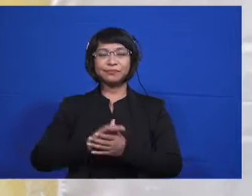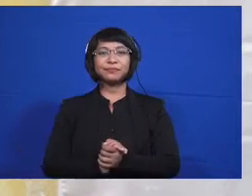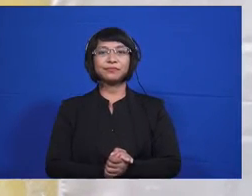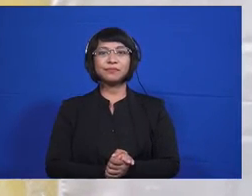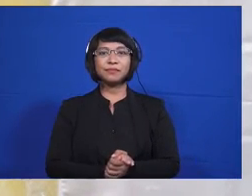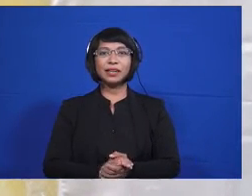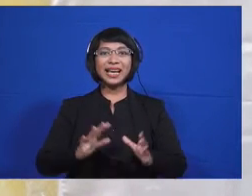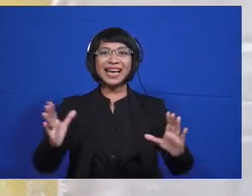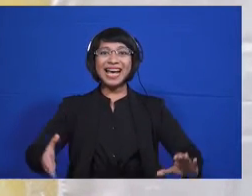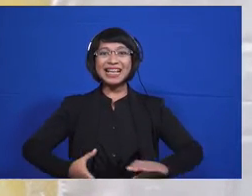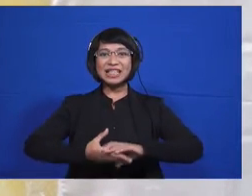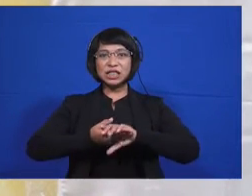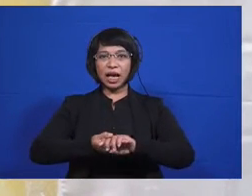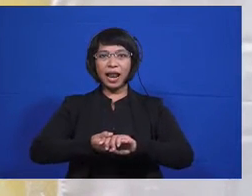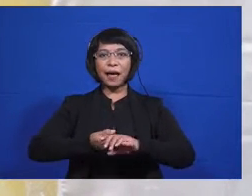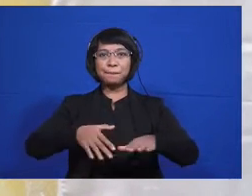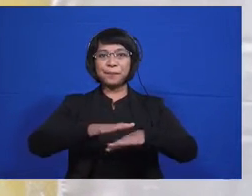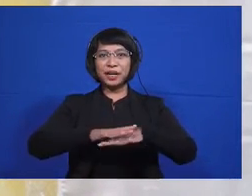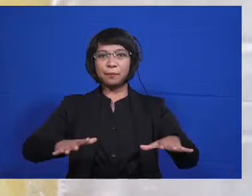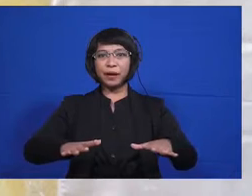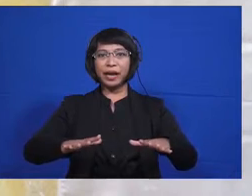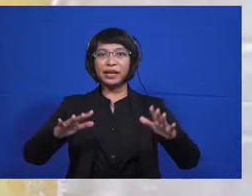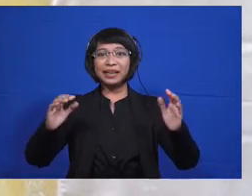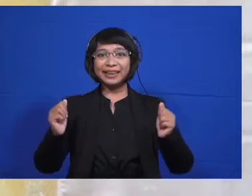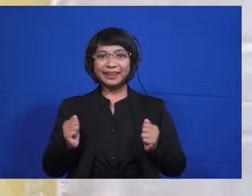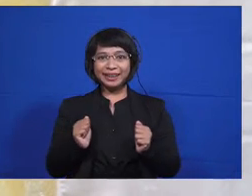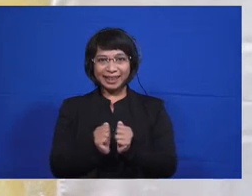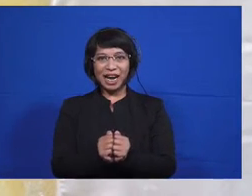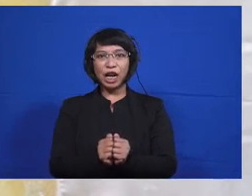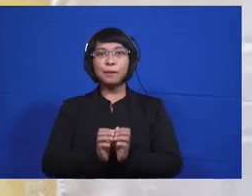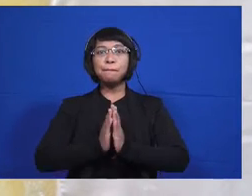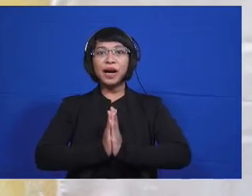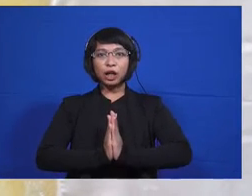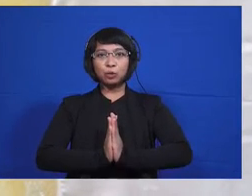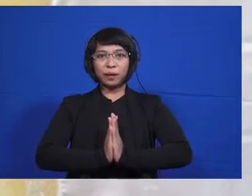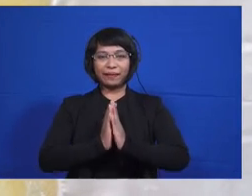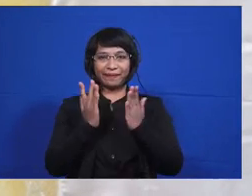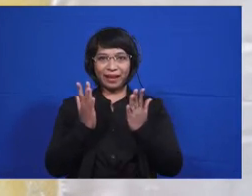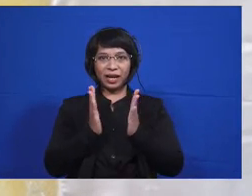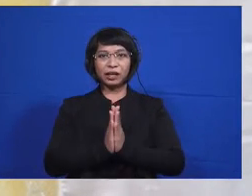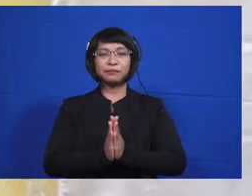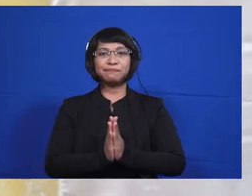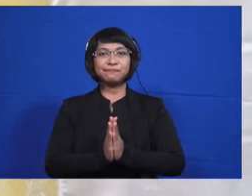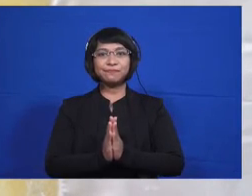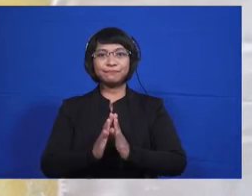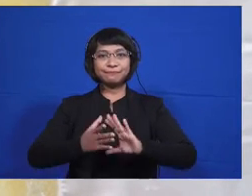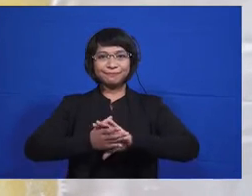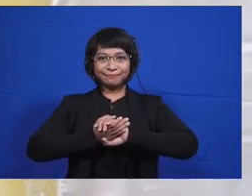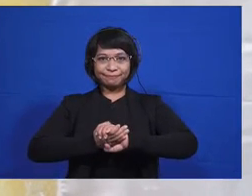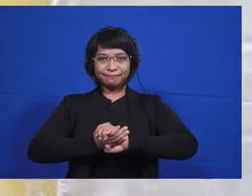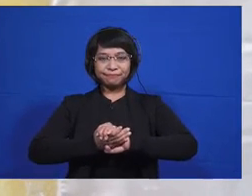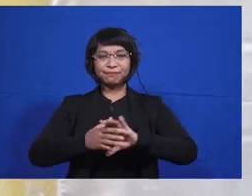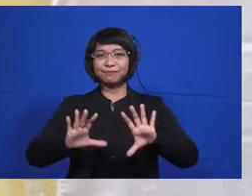Salam damai dilakukan dengan mengatupkan tangan di dada dan tidak perlu berjabat tangan.